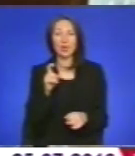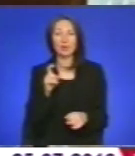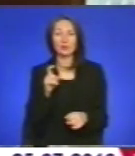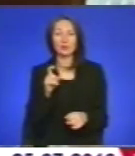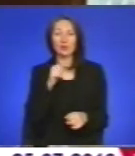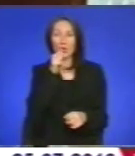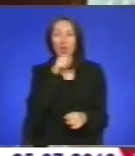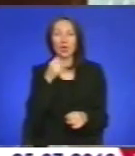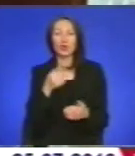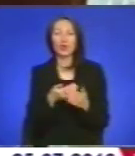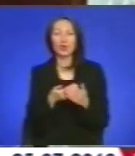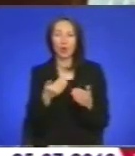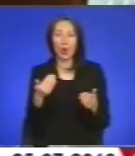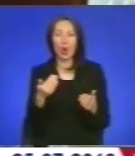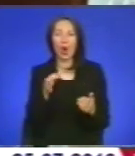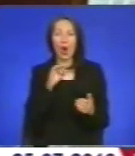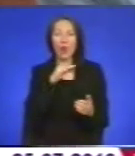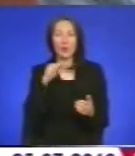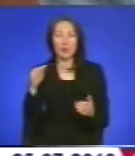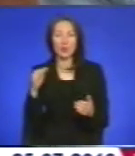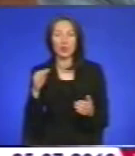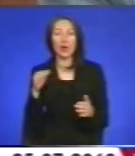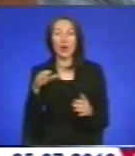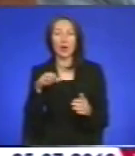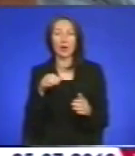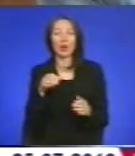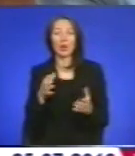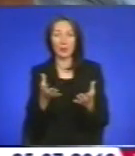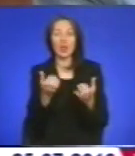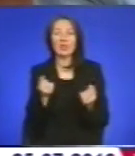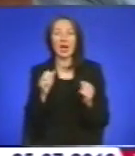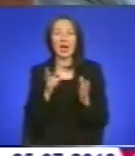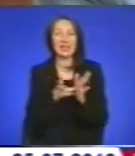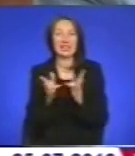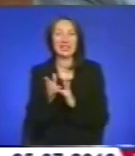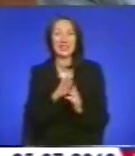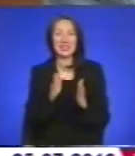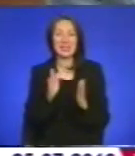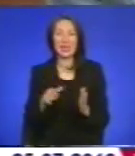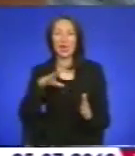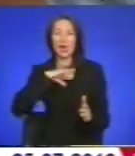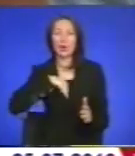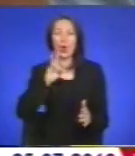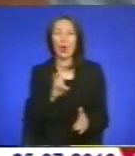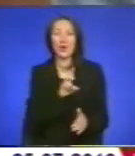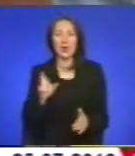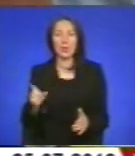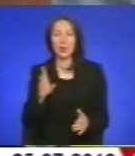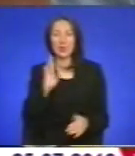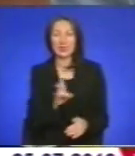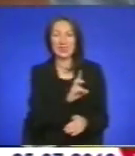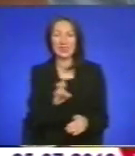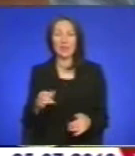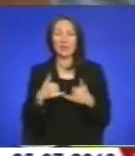сотні років до офіційного запровадження. Не тільки духовенство, не тільки церква як інституція шанує, відзначає і